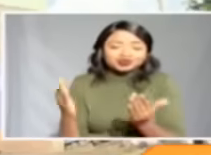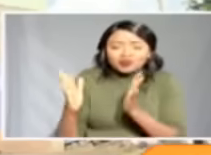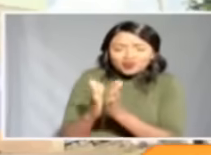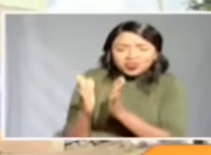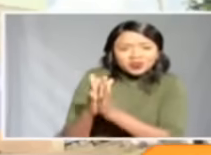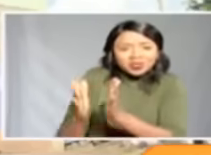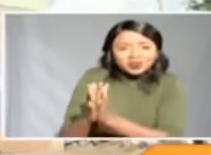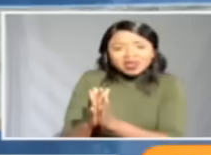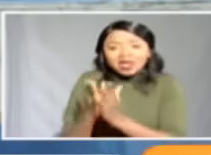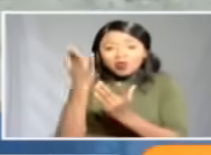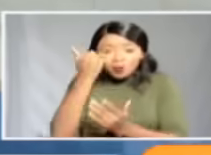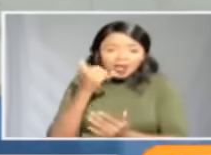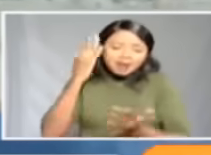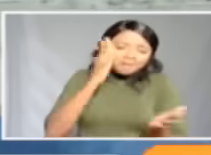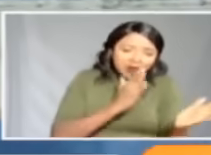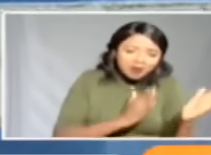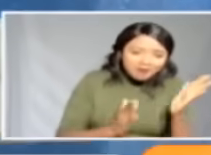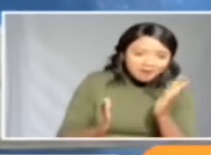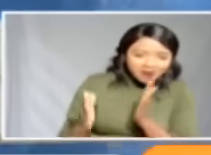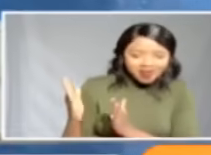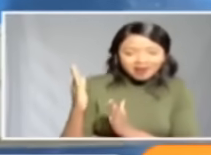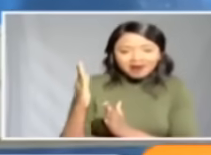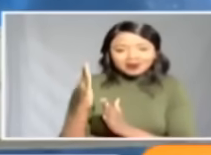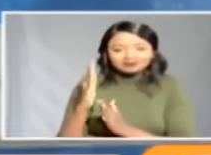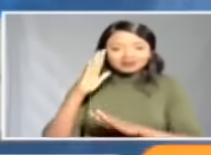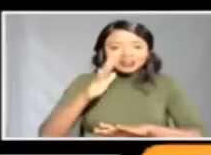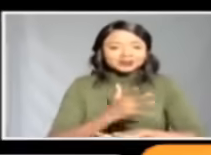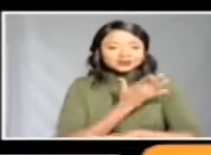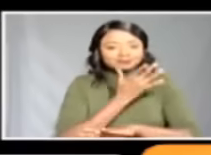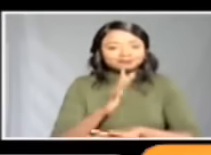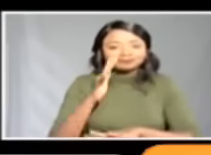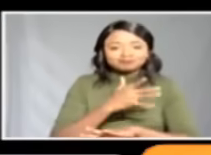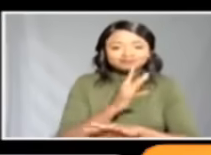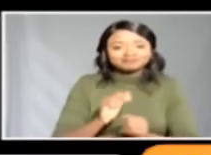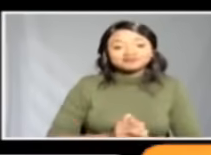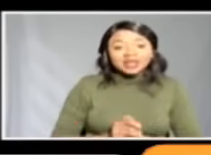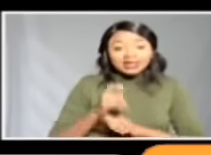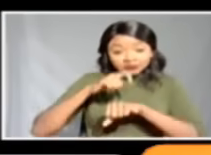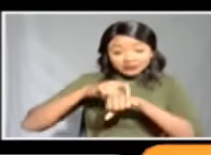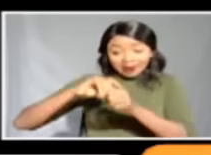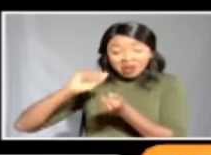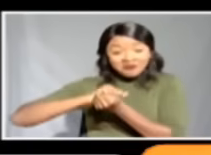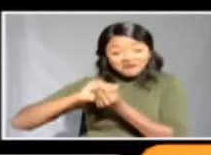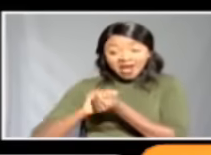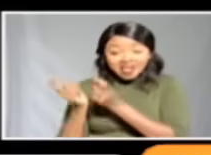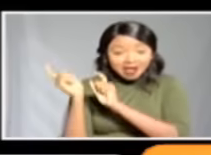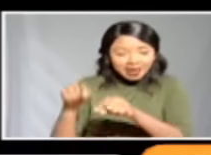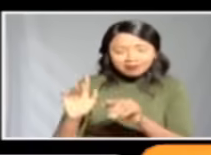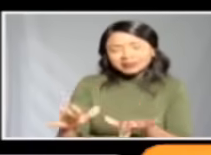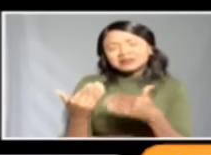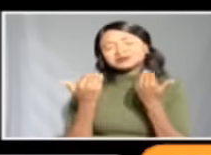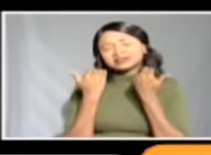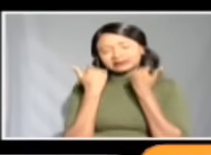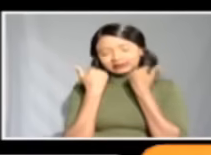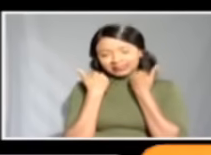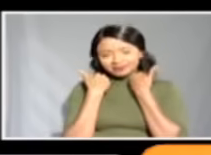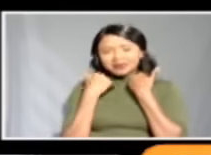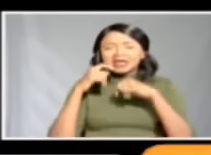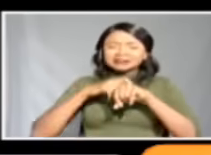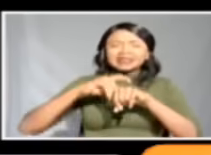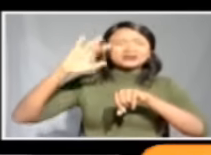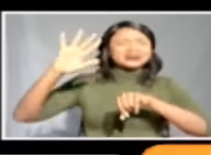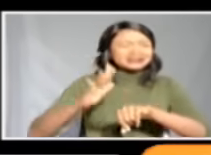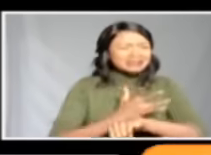kufanya matayarisho ya ibada siku ya Jumapili. Wakienda Friday jioni wanalala, wakisaimba